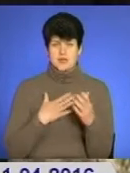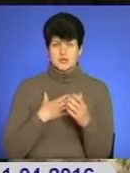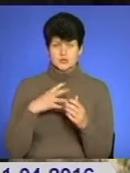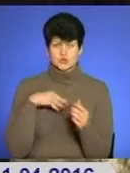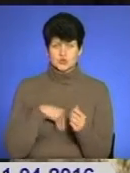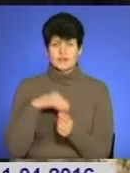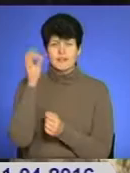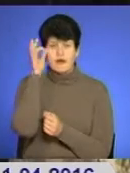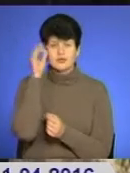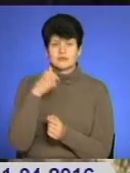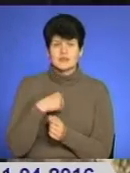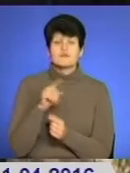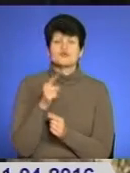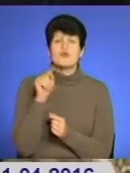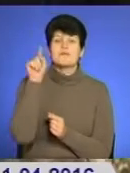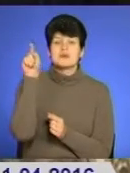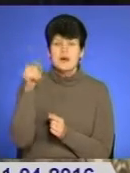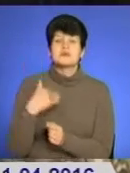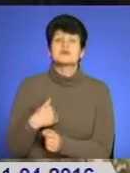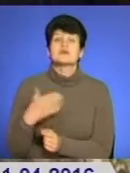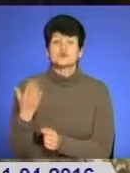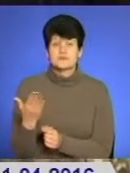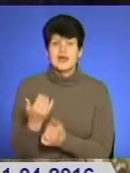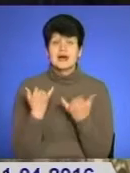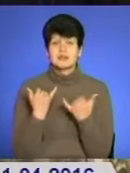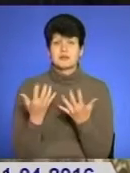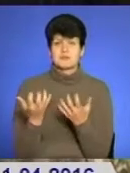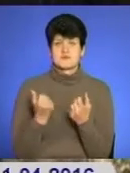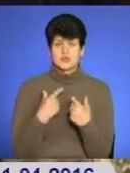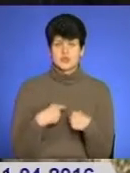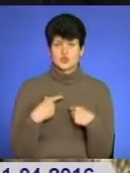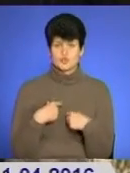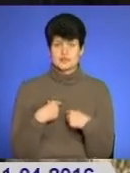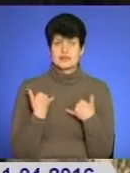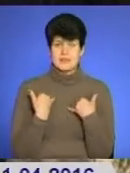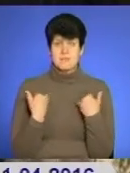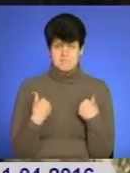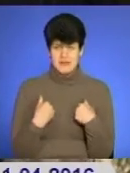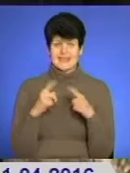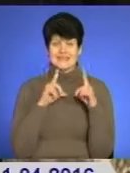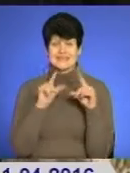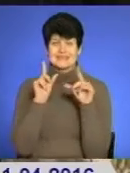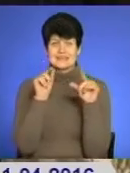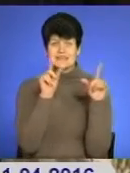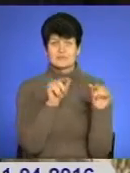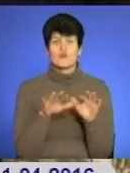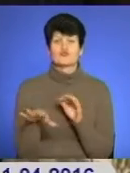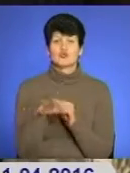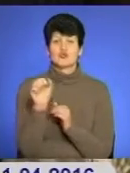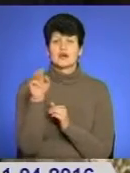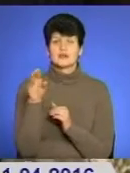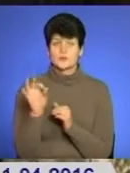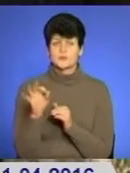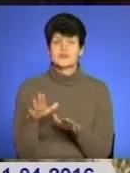нам, чого ми там і для чого. А тепер ми взяли цю функцію на себе і тепер ми їздимо, наприклад, в зону антитерористичної